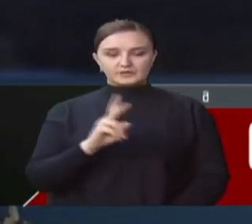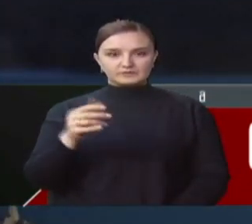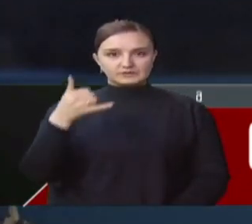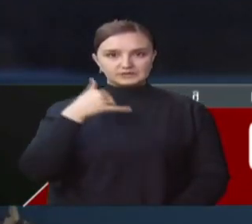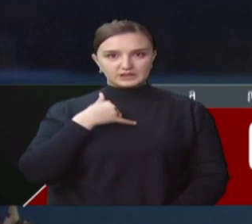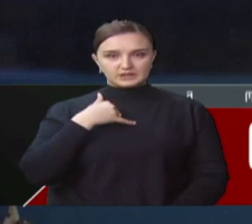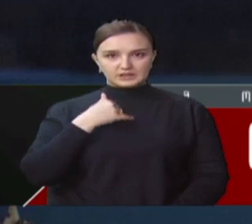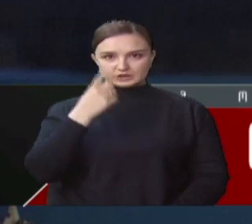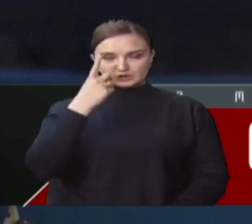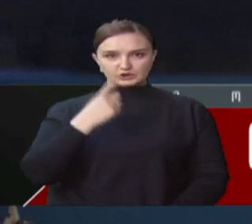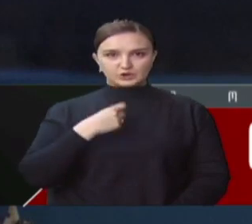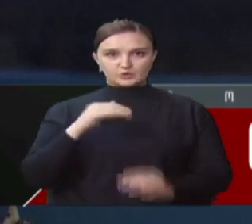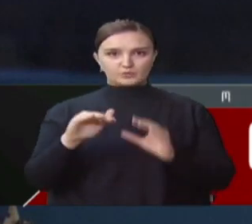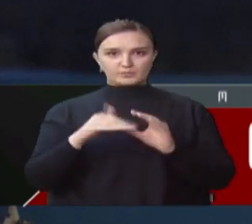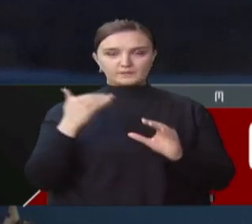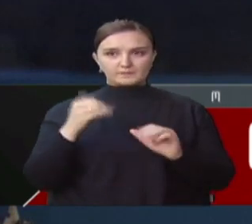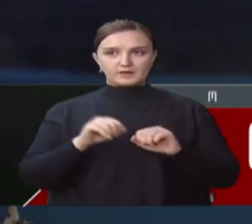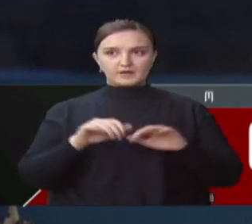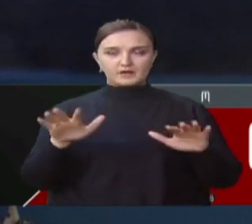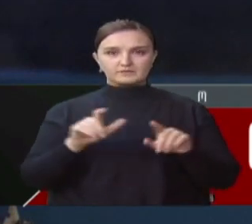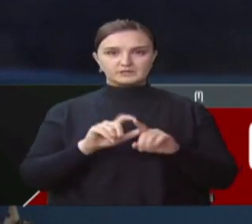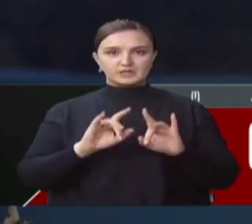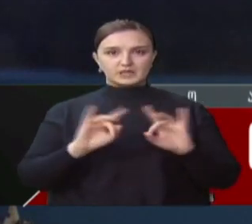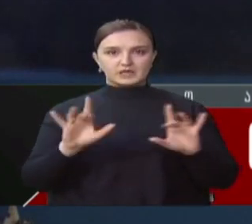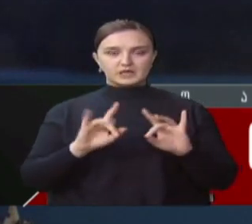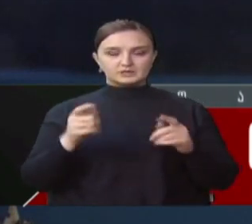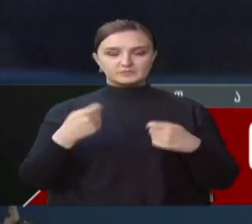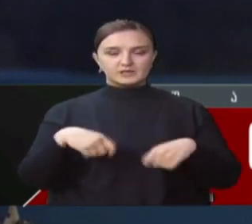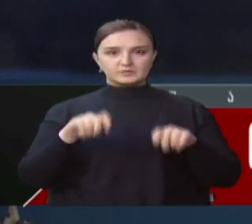დარეკა, გამოგზავნა შეტყობინება და გაავრცელა განცხადებები, რათა